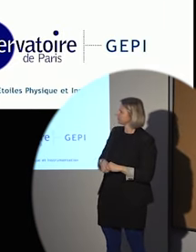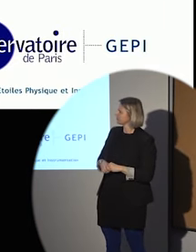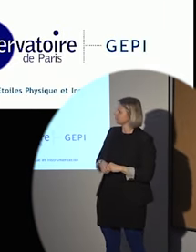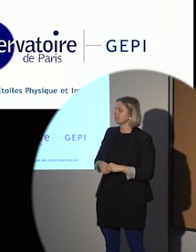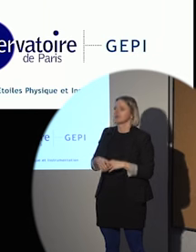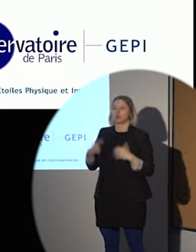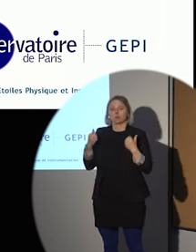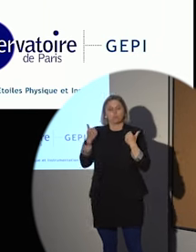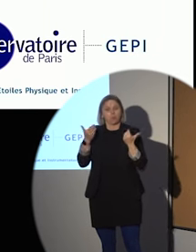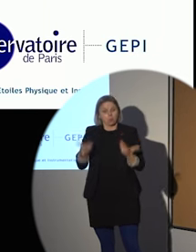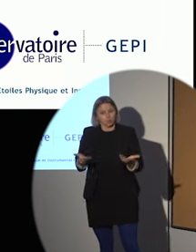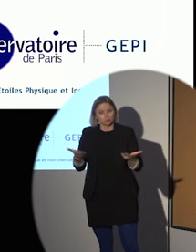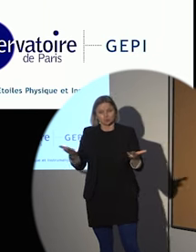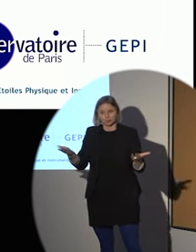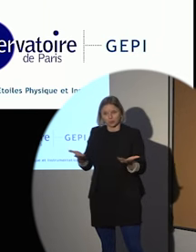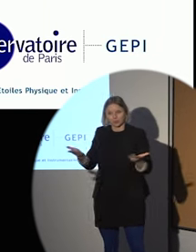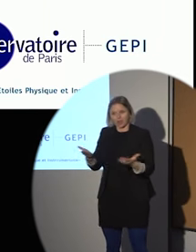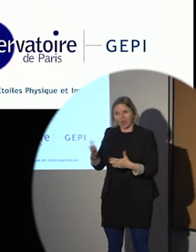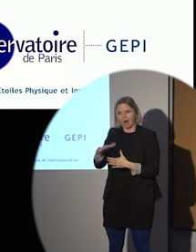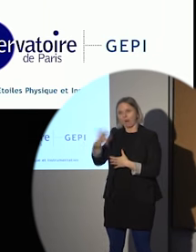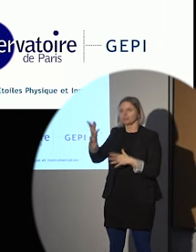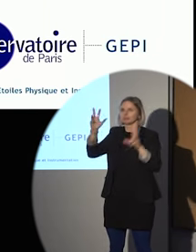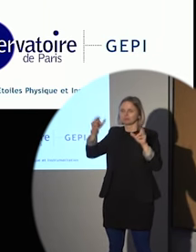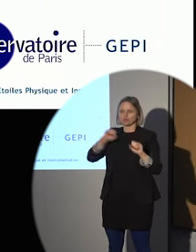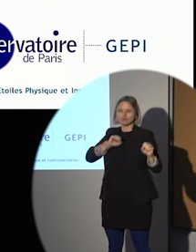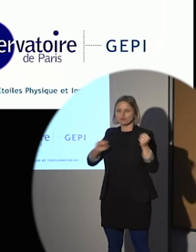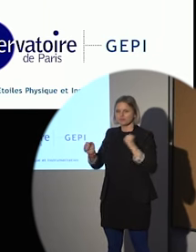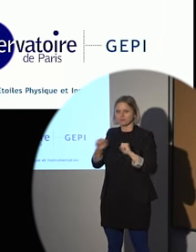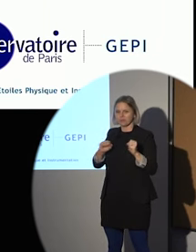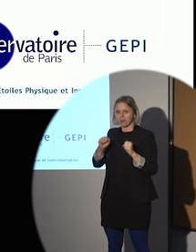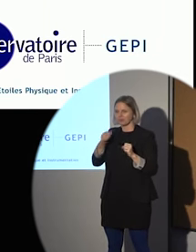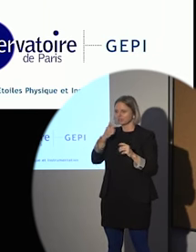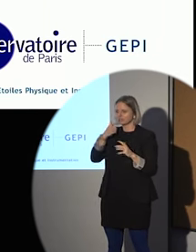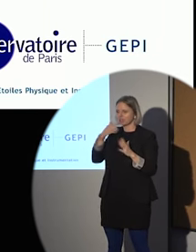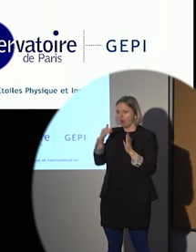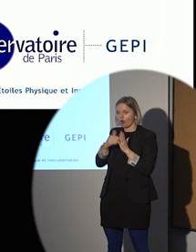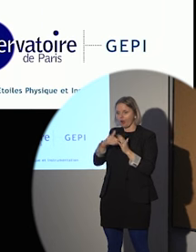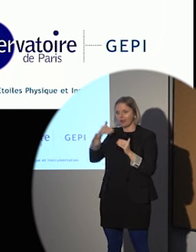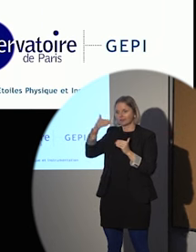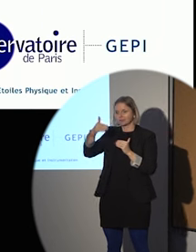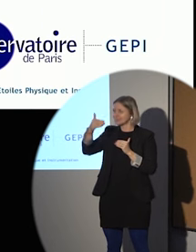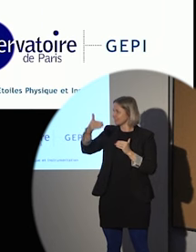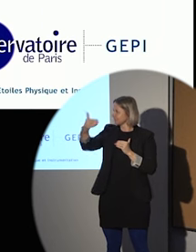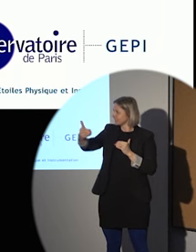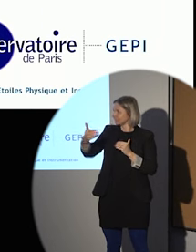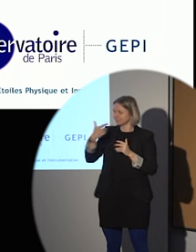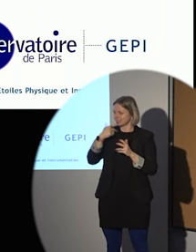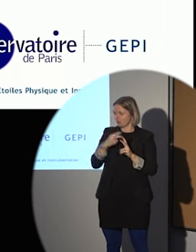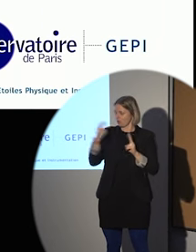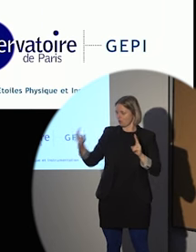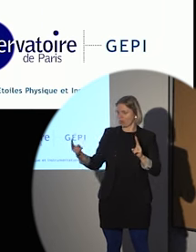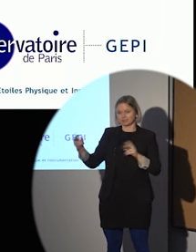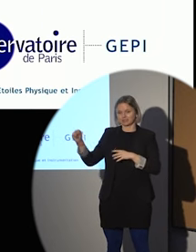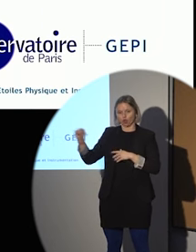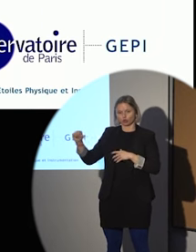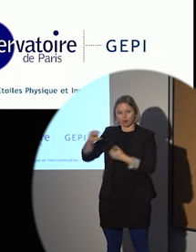Alors, je vous propose maintenant de faire un autre mouvement, d'aller un peu plus loin encore et d'aller visiter notre grande voisine, la galaxie